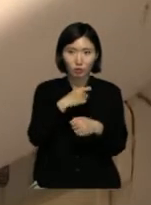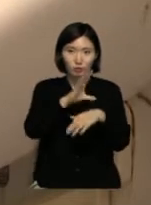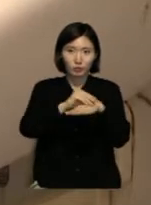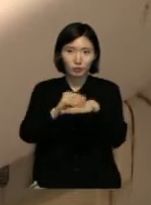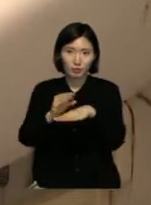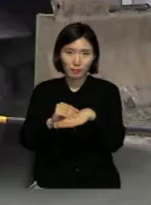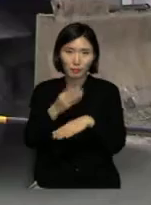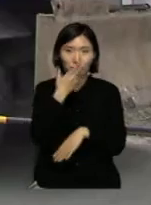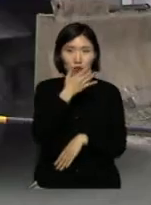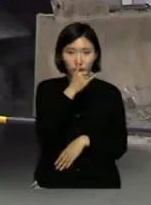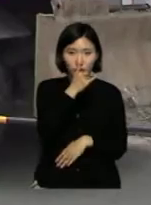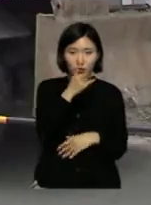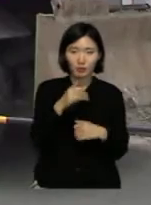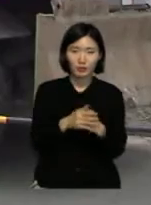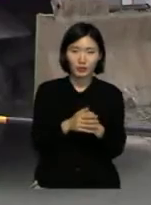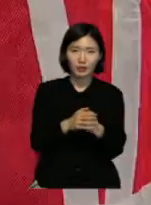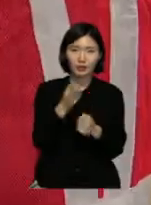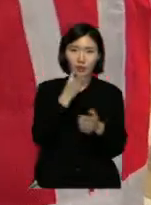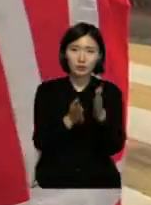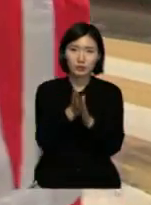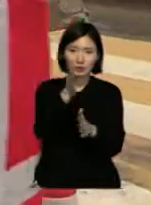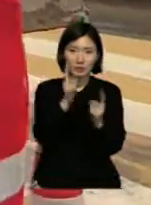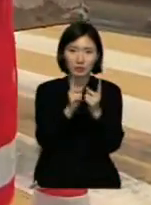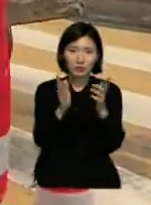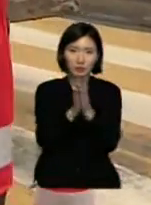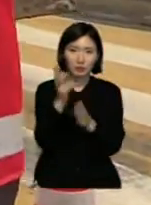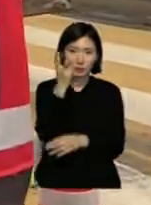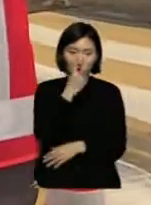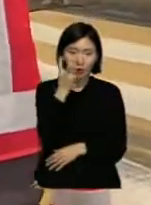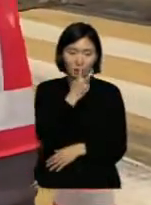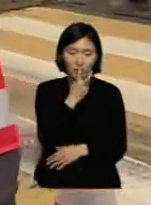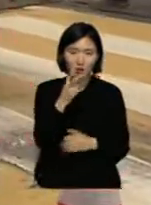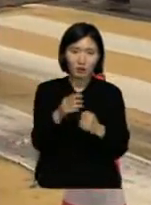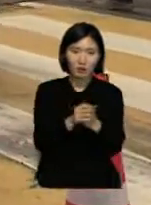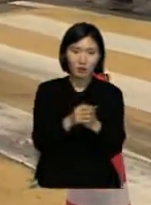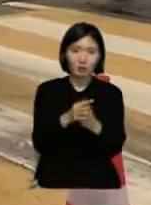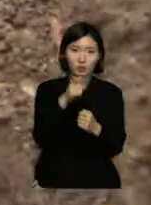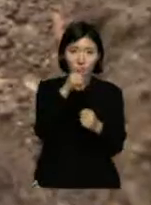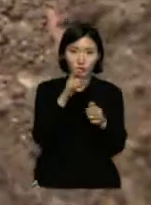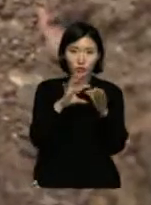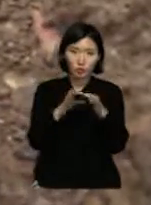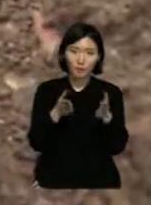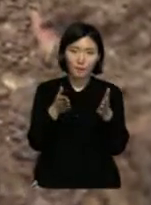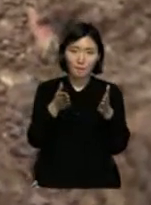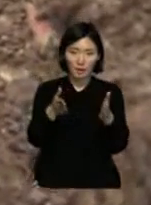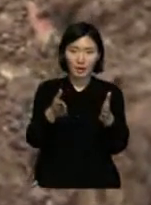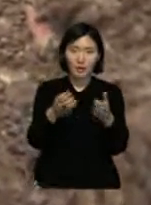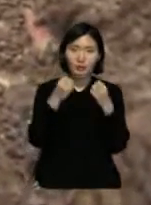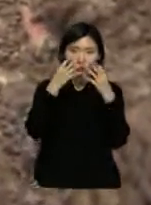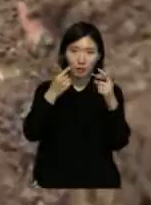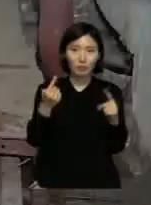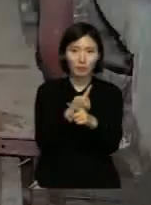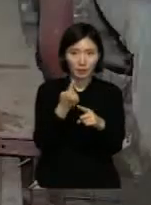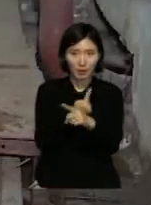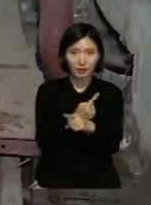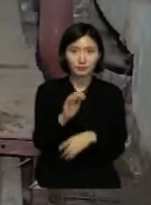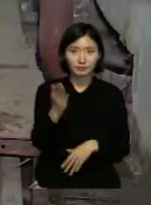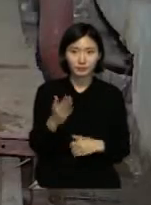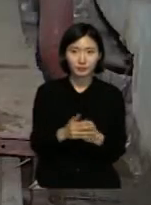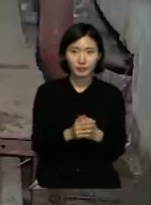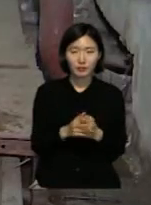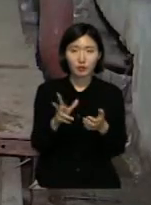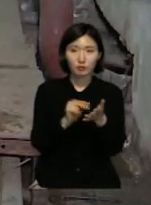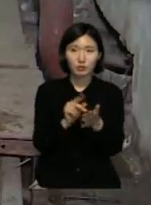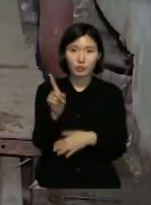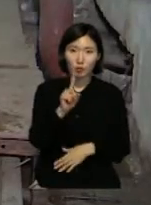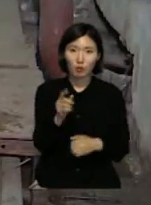없습니다. 서울시는 직접 관리하고 있는 상수도관의 97%를 새 것으로 교체했습니다.